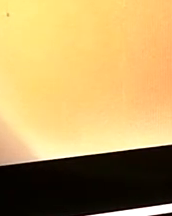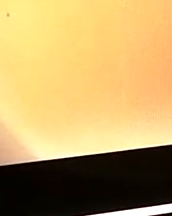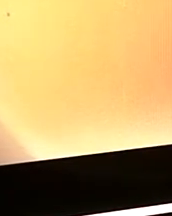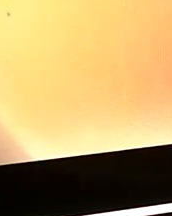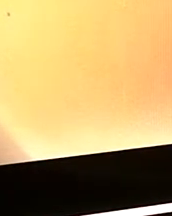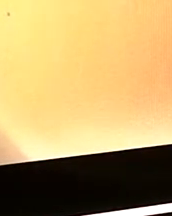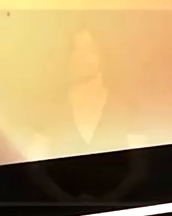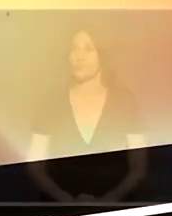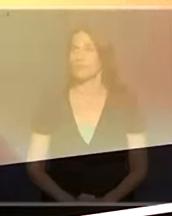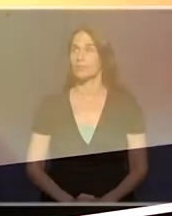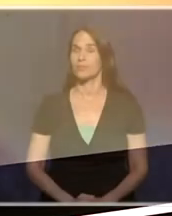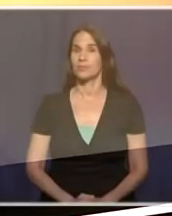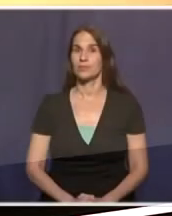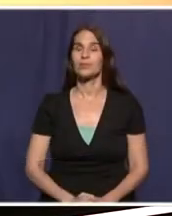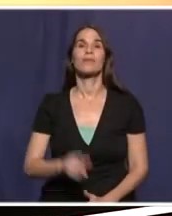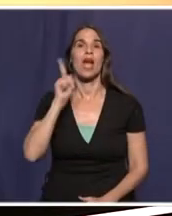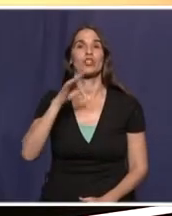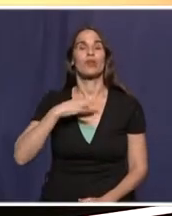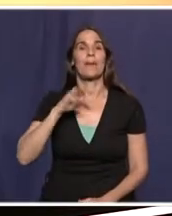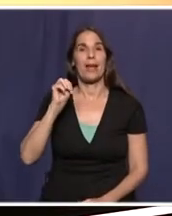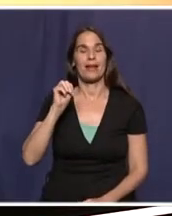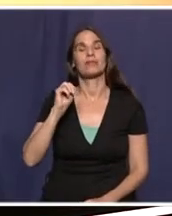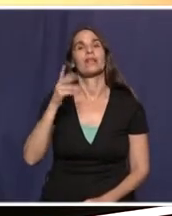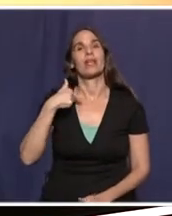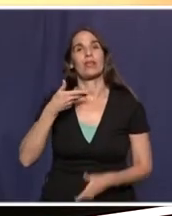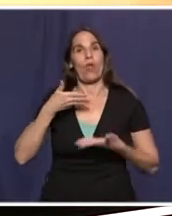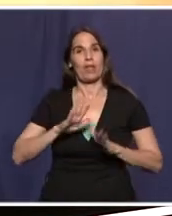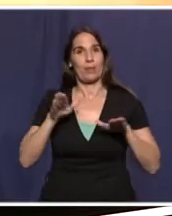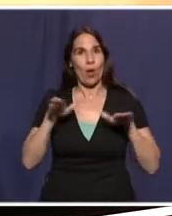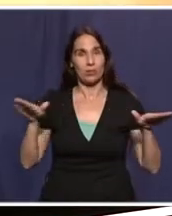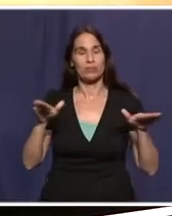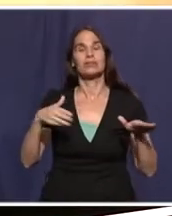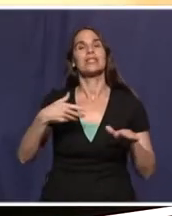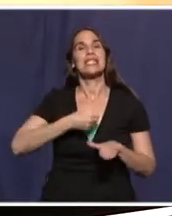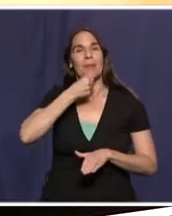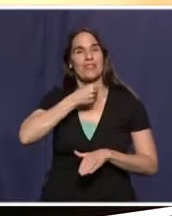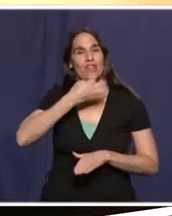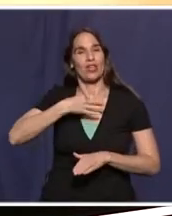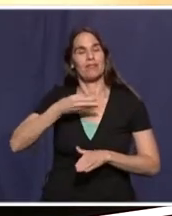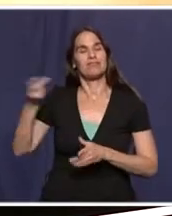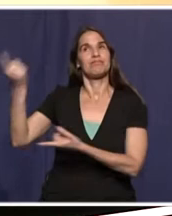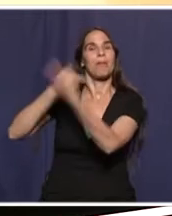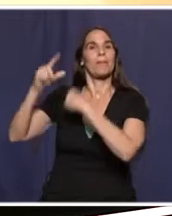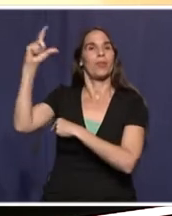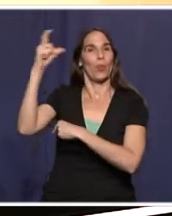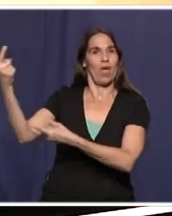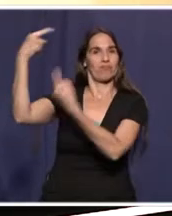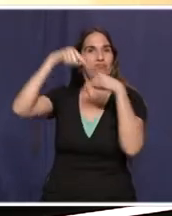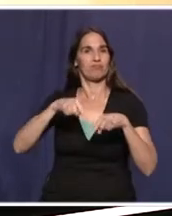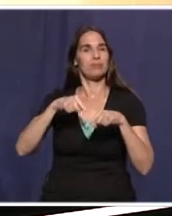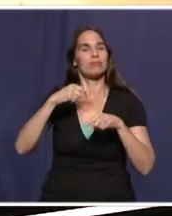בן לאב שנולד וגדל גם הוא בעיר, ולסבא וסבתא שעלו ארצה מטורקיה ושוכנו בלוד בתחילת שנות ה-50 של המאה